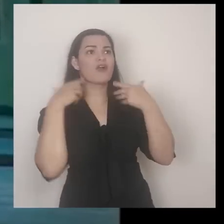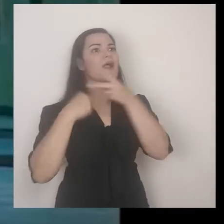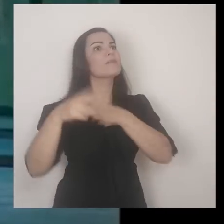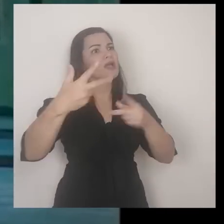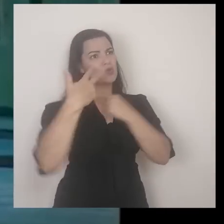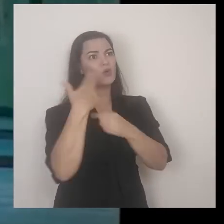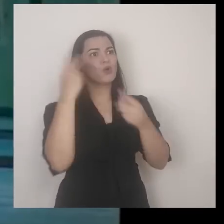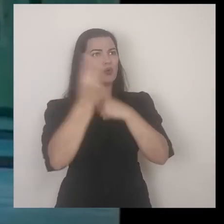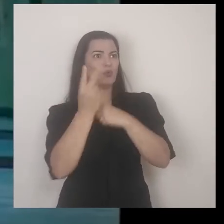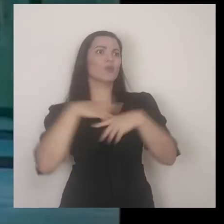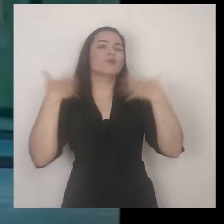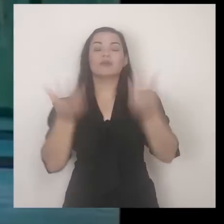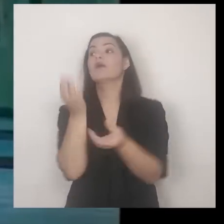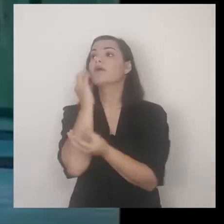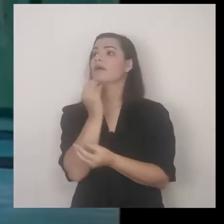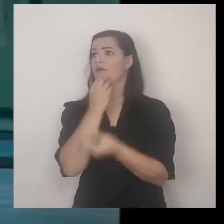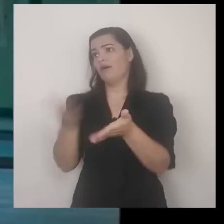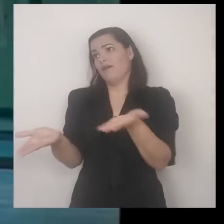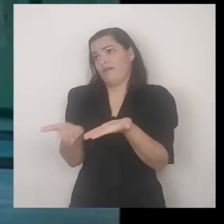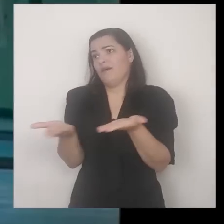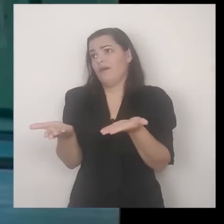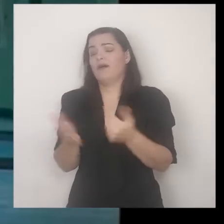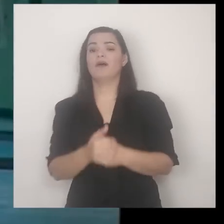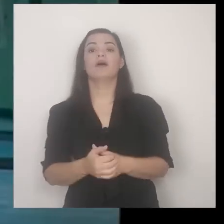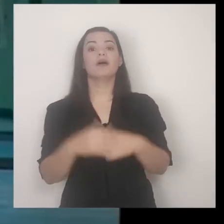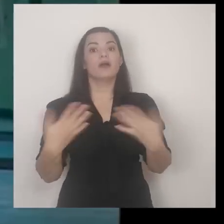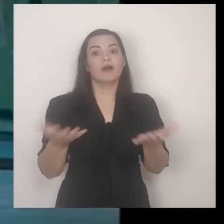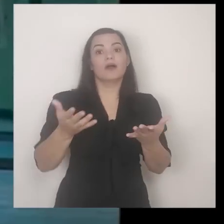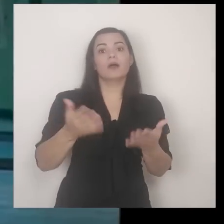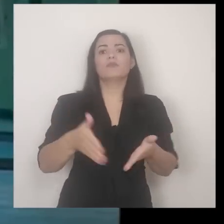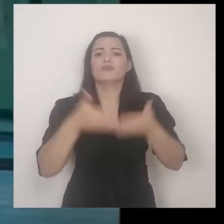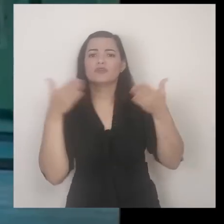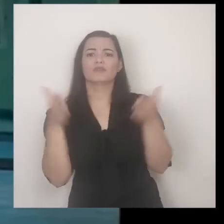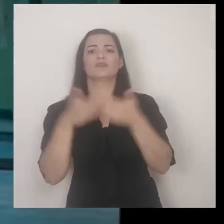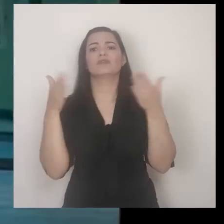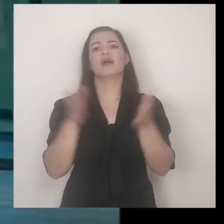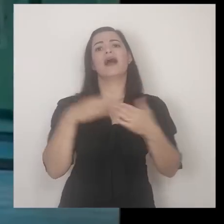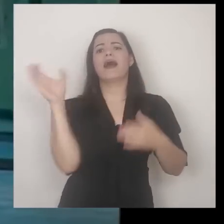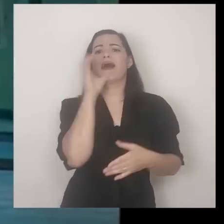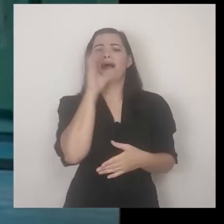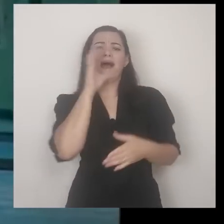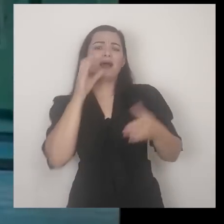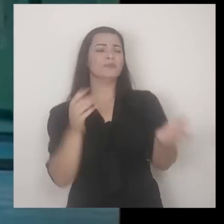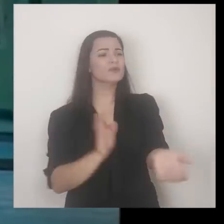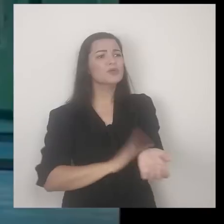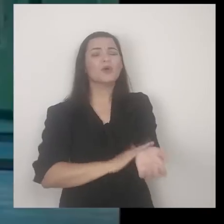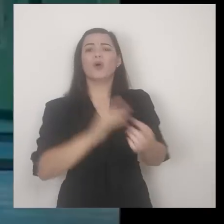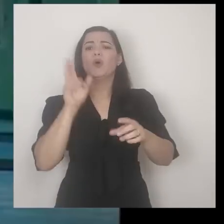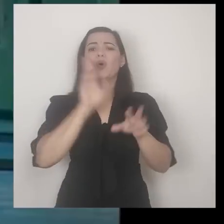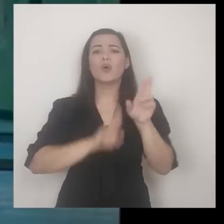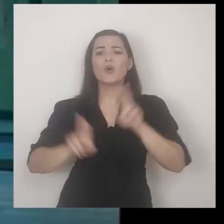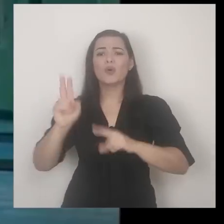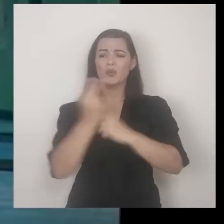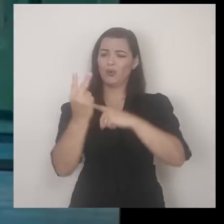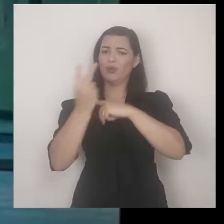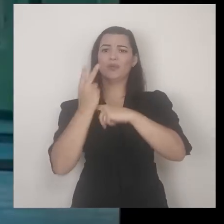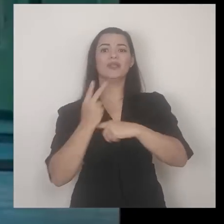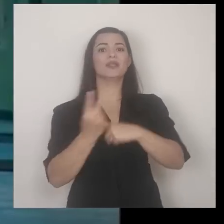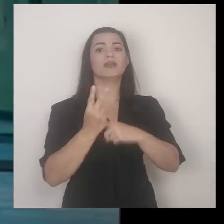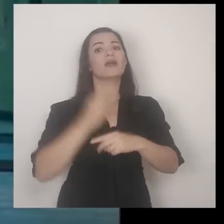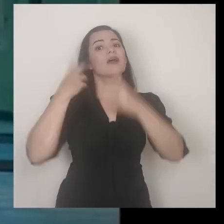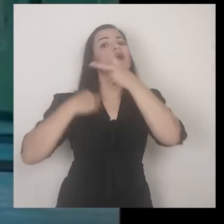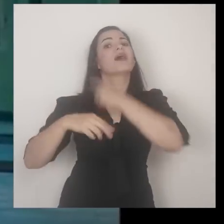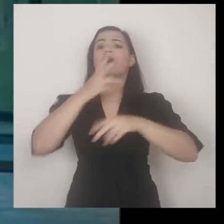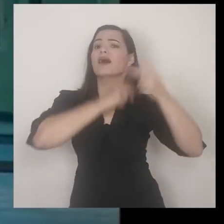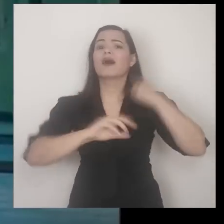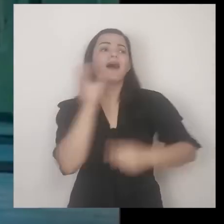parrucca, presto la barba, qua la sempiglia, presto il biglietto, tutti mi chiedono, tutti mi vogliono, tutti mi